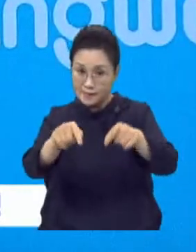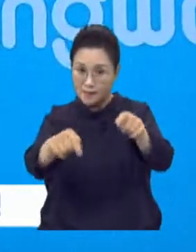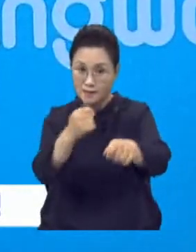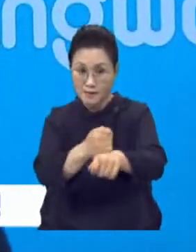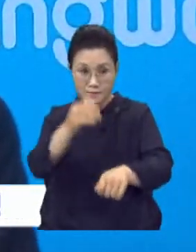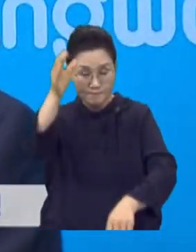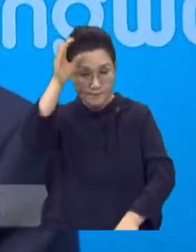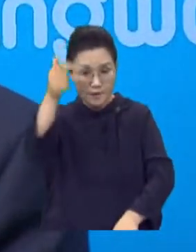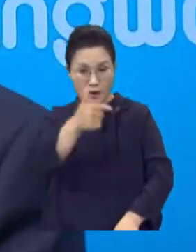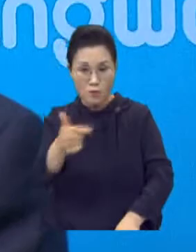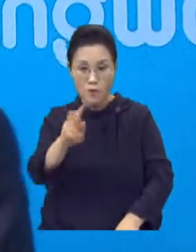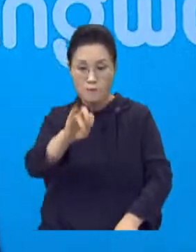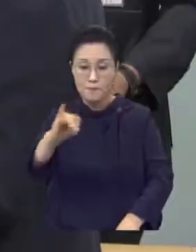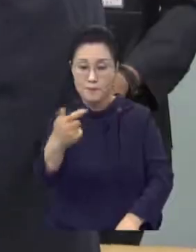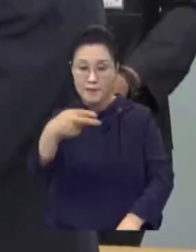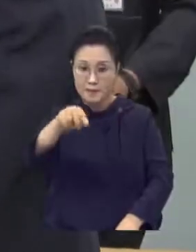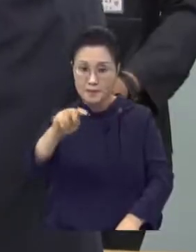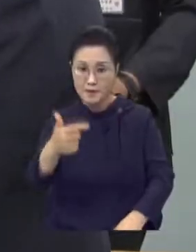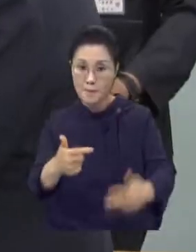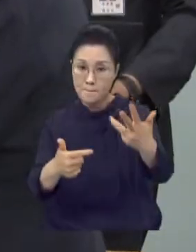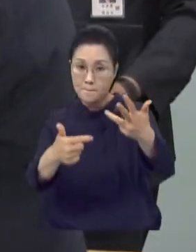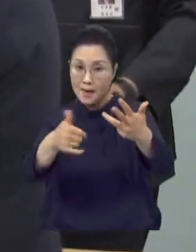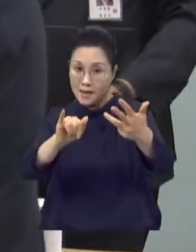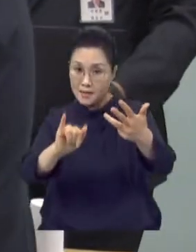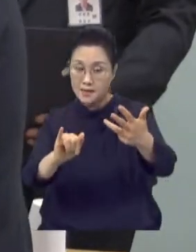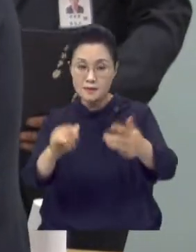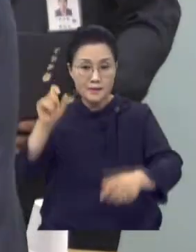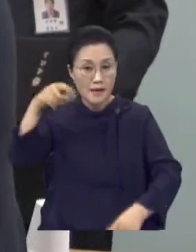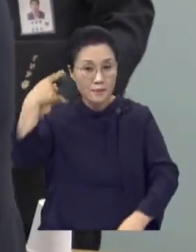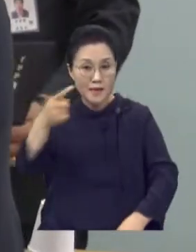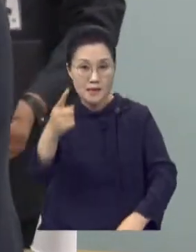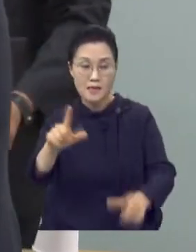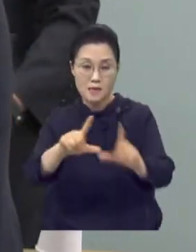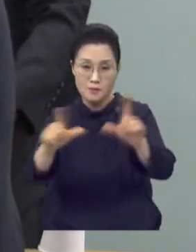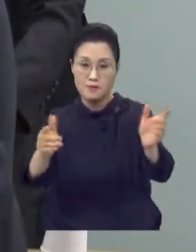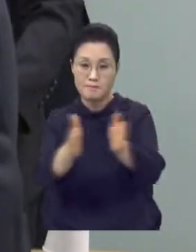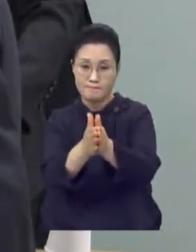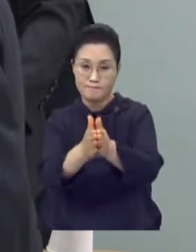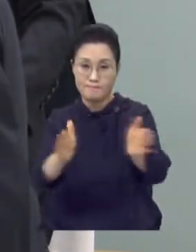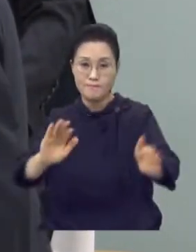가운데 민선 8기 행정은 다음 달 1일부터 시작합니다. KNN 윤혜림입니다.